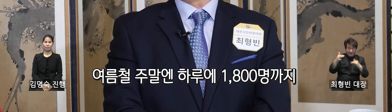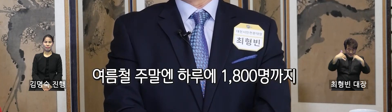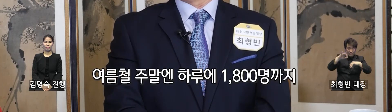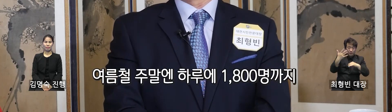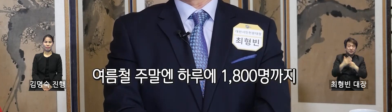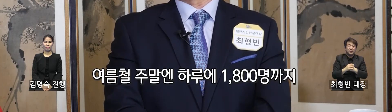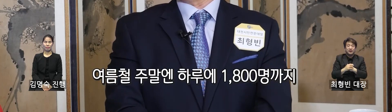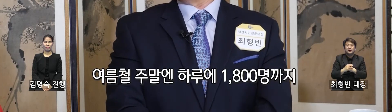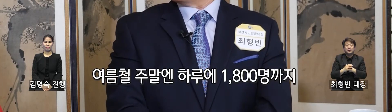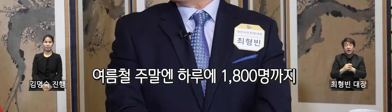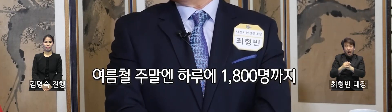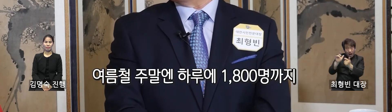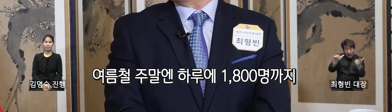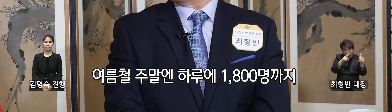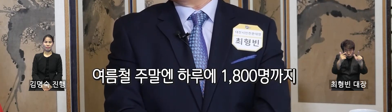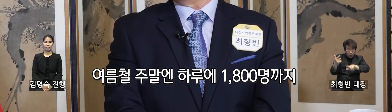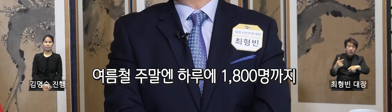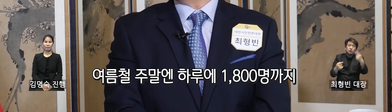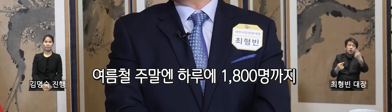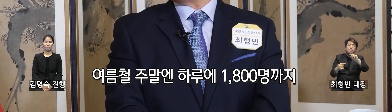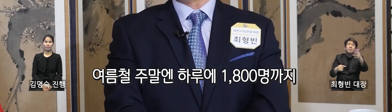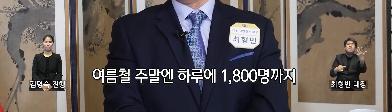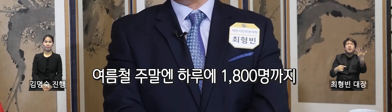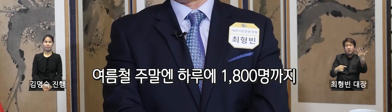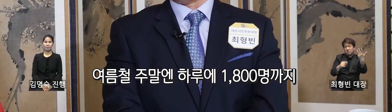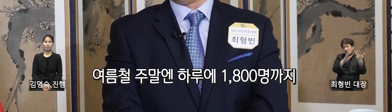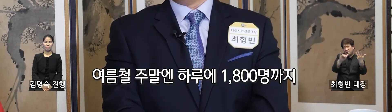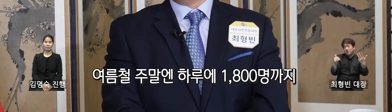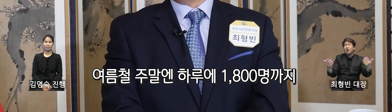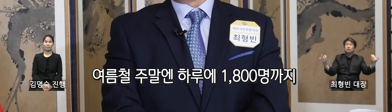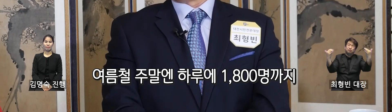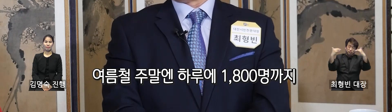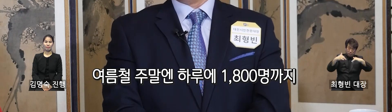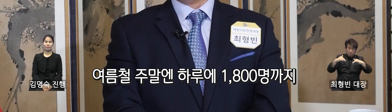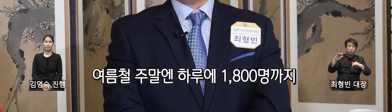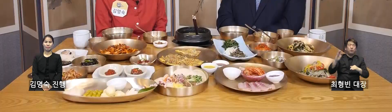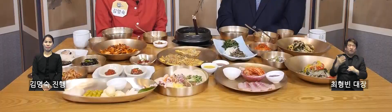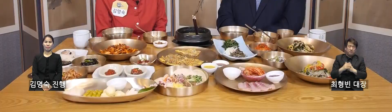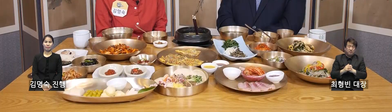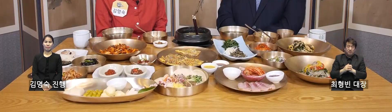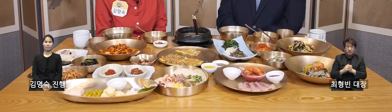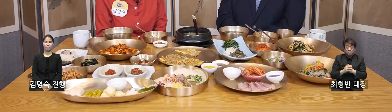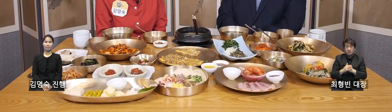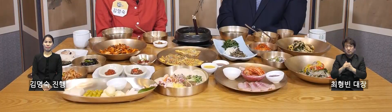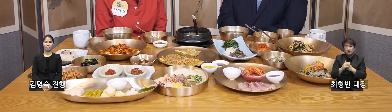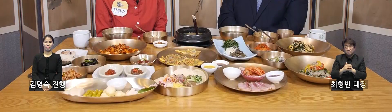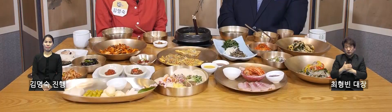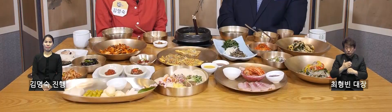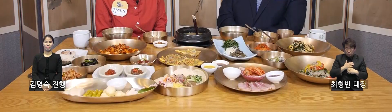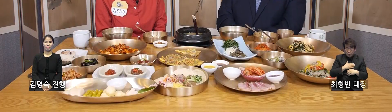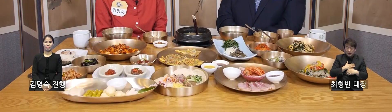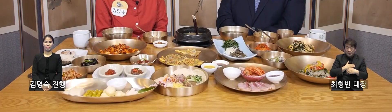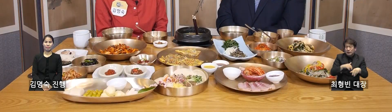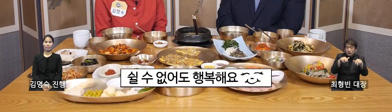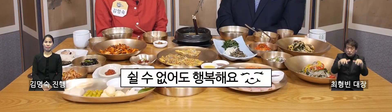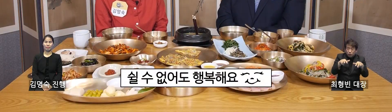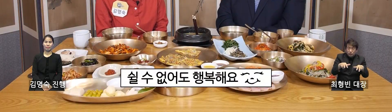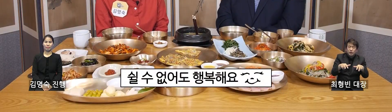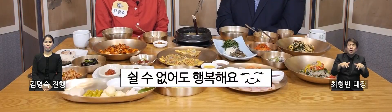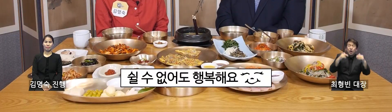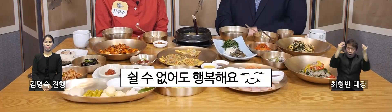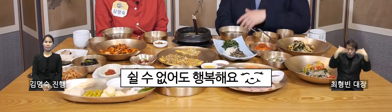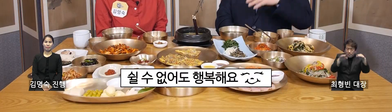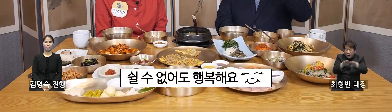하루의 반이 올때는 1800 면까지도 없는 그 좋은 좁은 시설의 그래서 저희 직원들이 실시간 이 없어 여름방학때